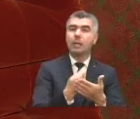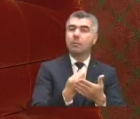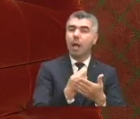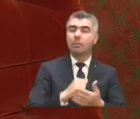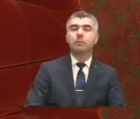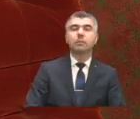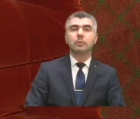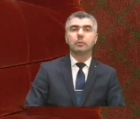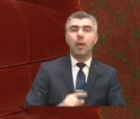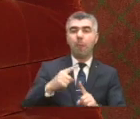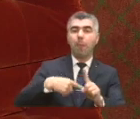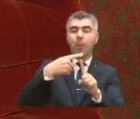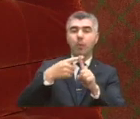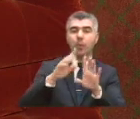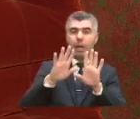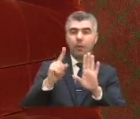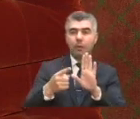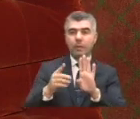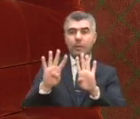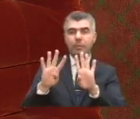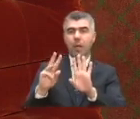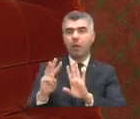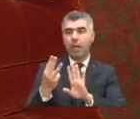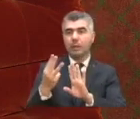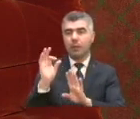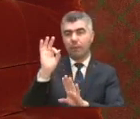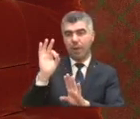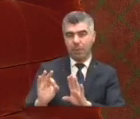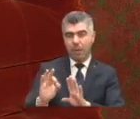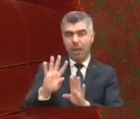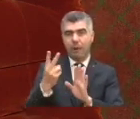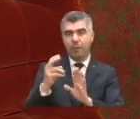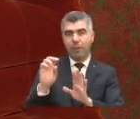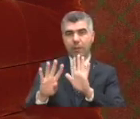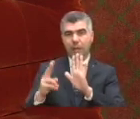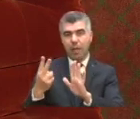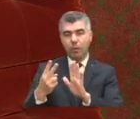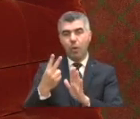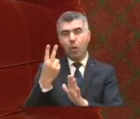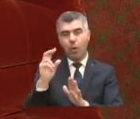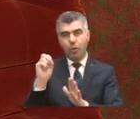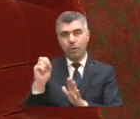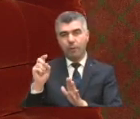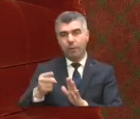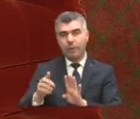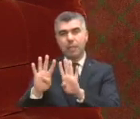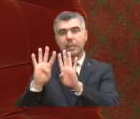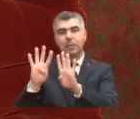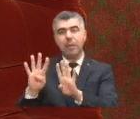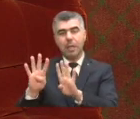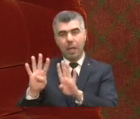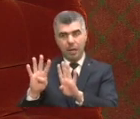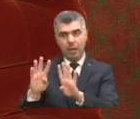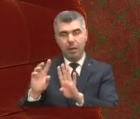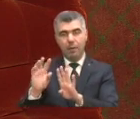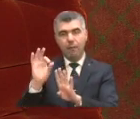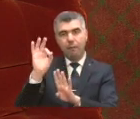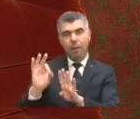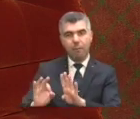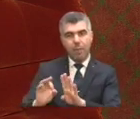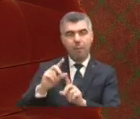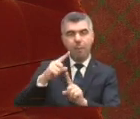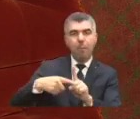من 10.38% في 2012 إلى 20.8%، يعني تقريبا ضعف العدد في هذه